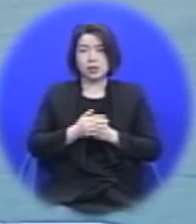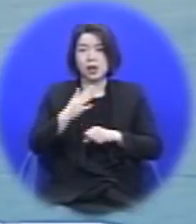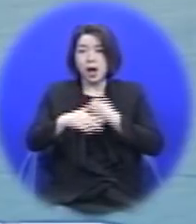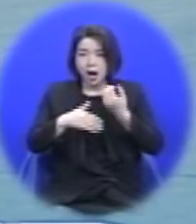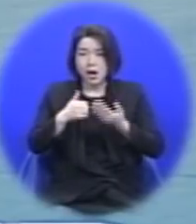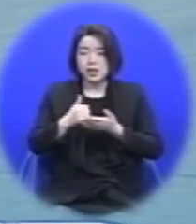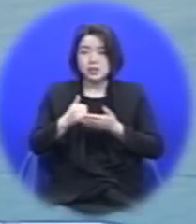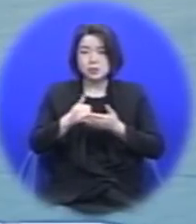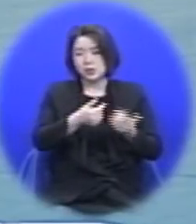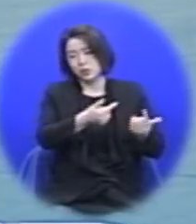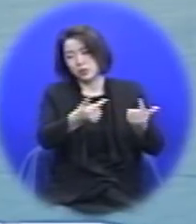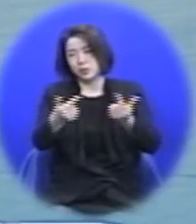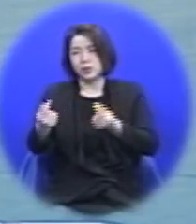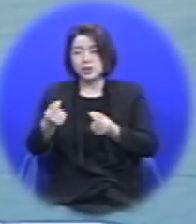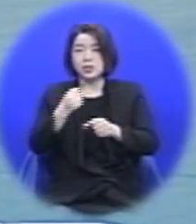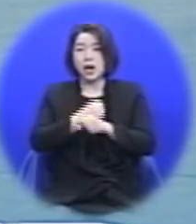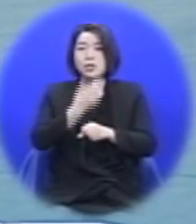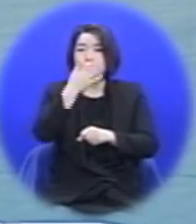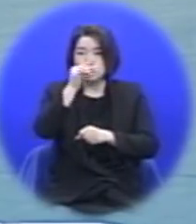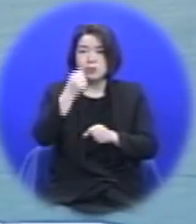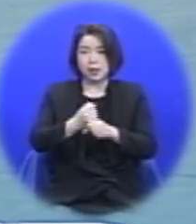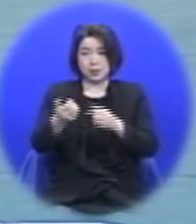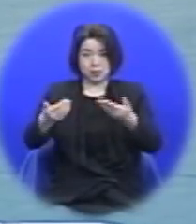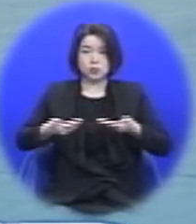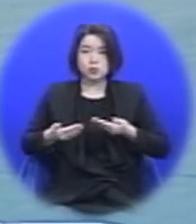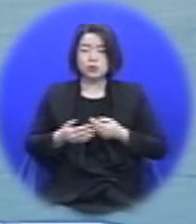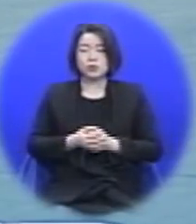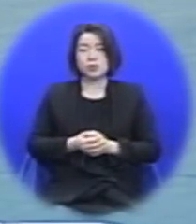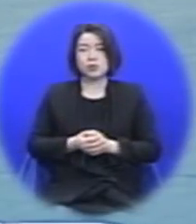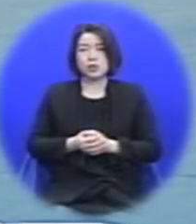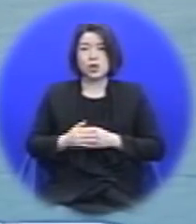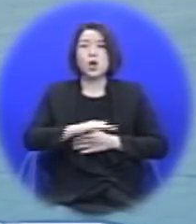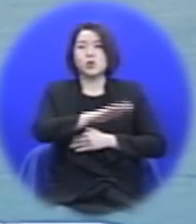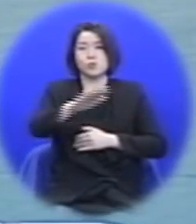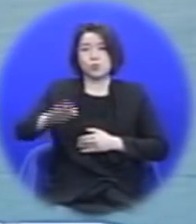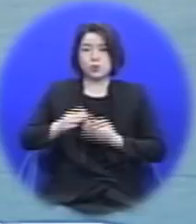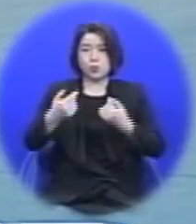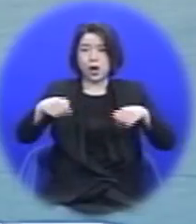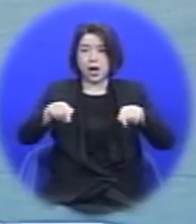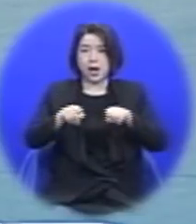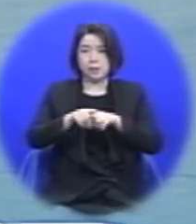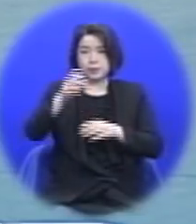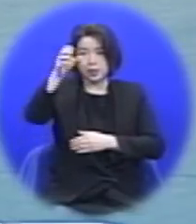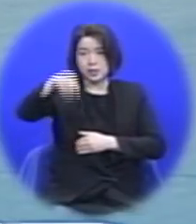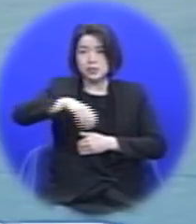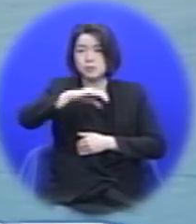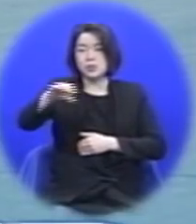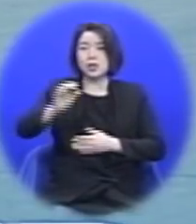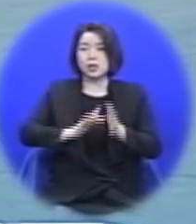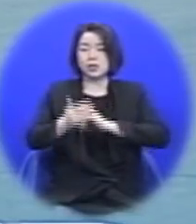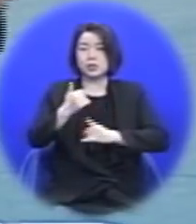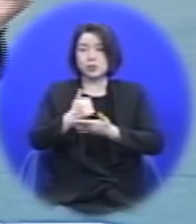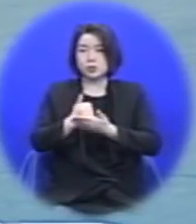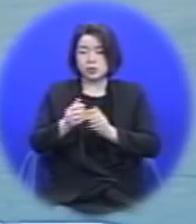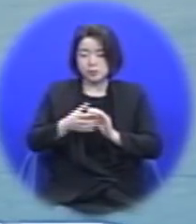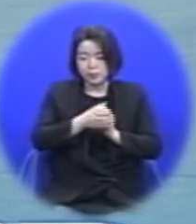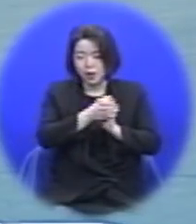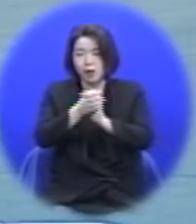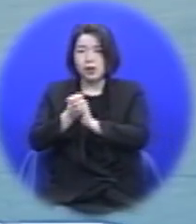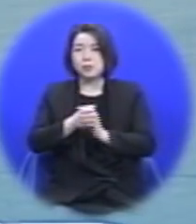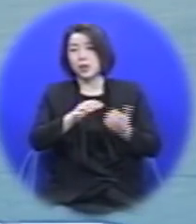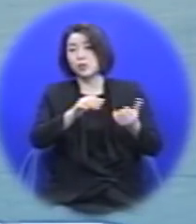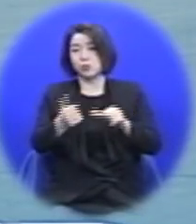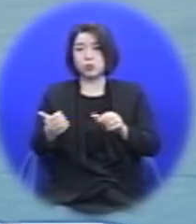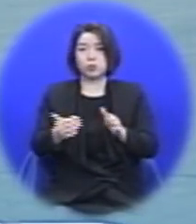하나님께서 다 그렇게 하게 해주셨어요. 우리와 함께 십자가에 예수님 연합하여